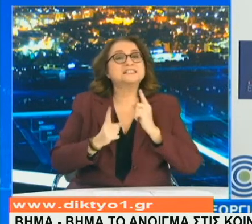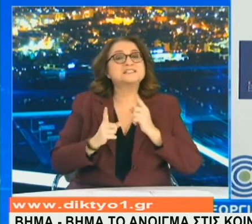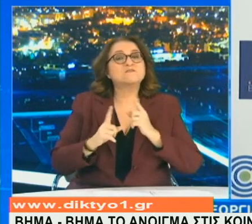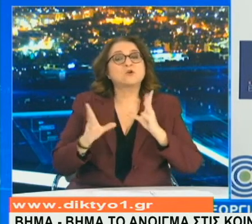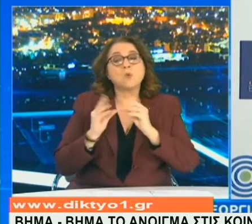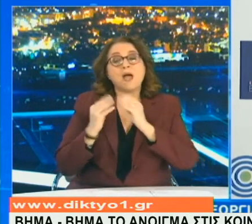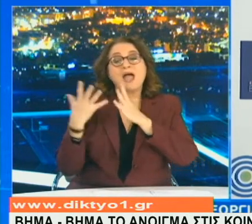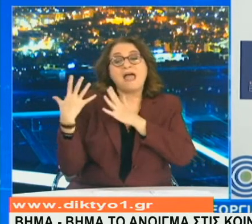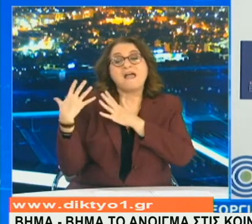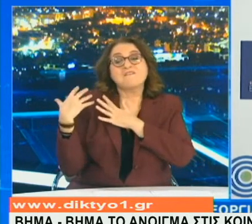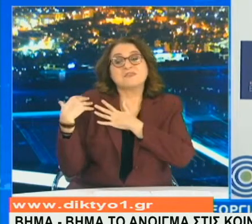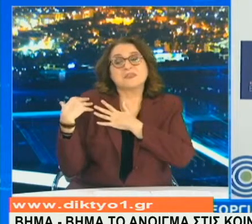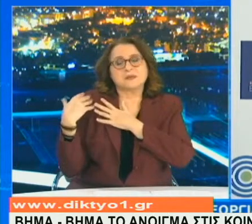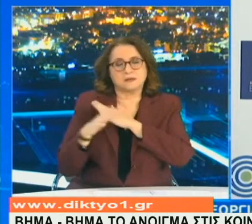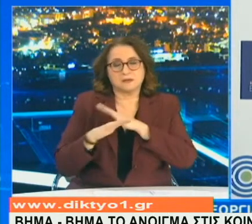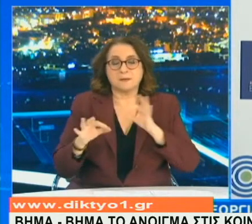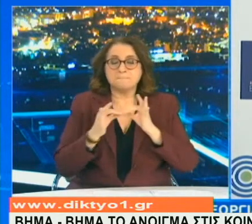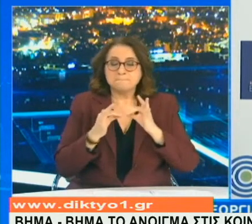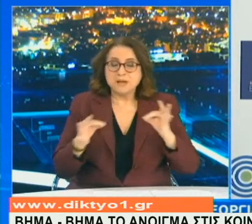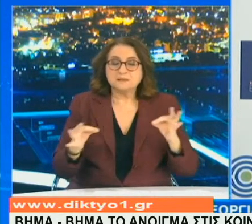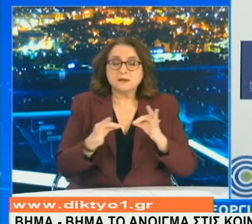όλα τα μέτρα που τώρα θα σας περιγράψω.